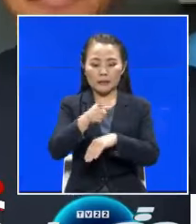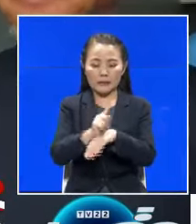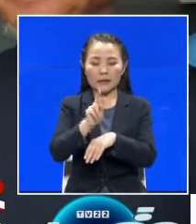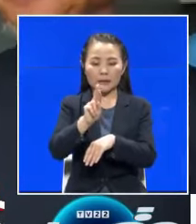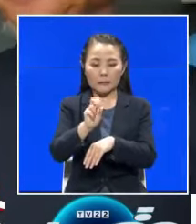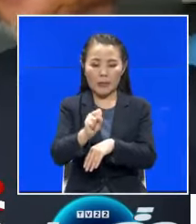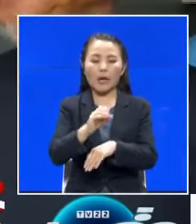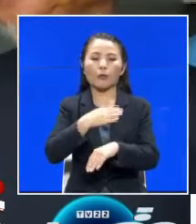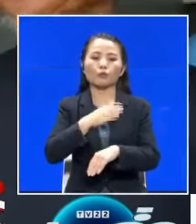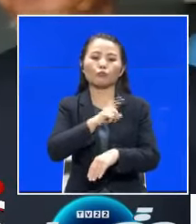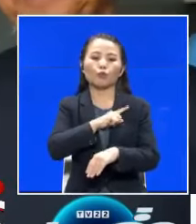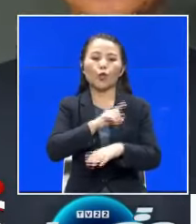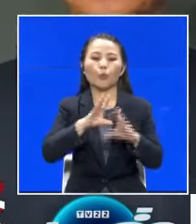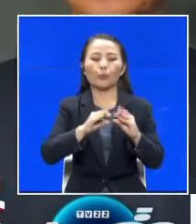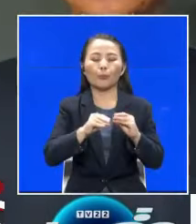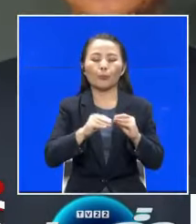เท่านั้นค่ะ